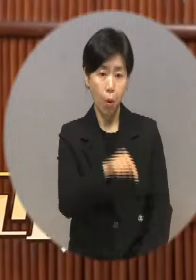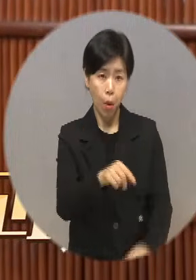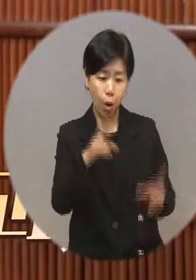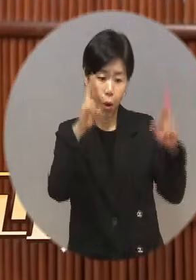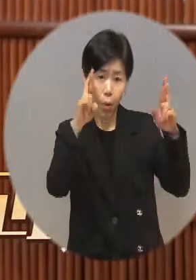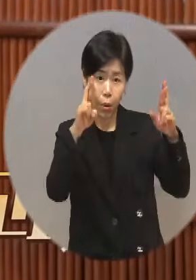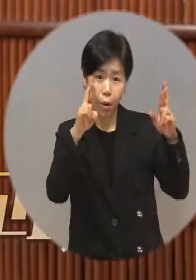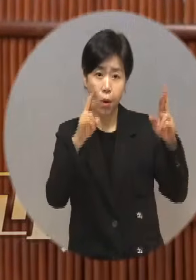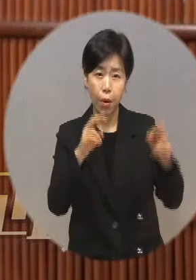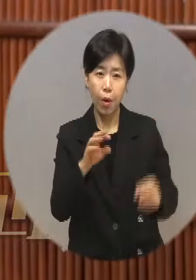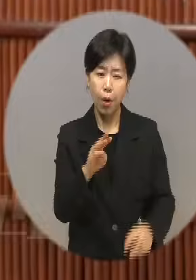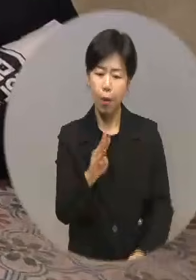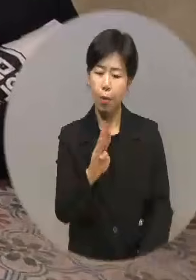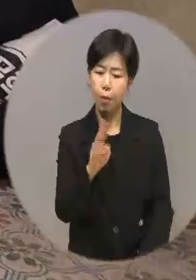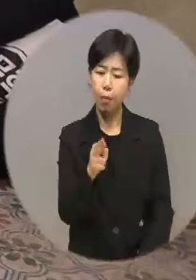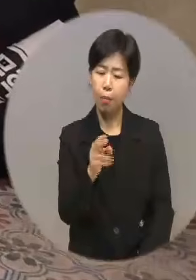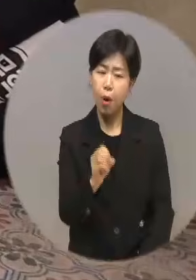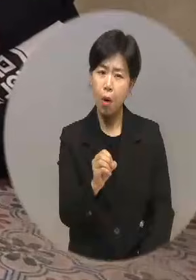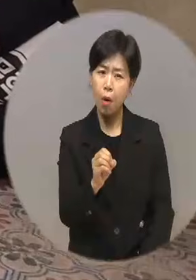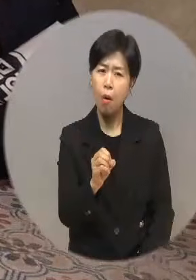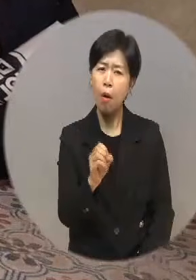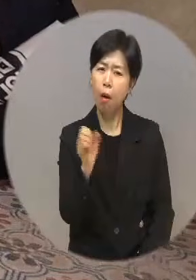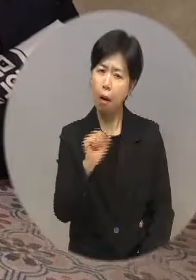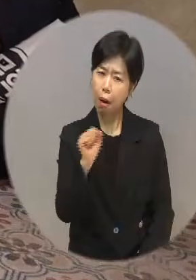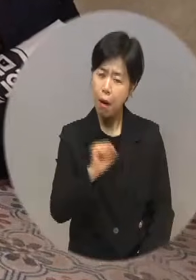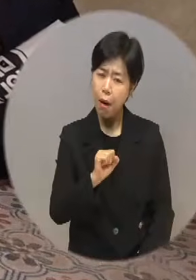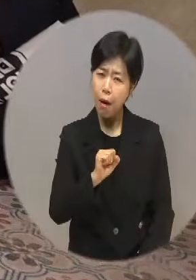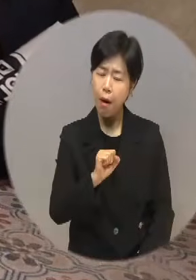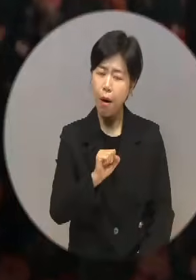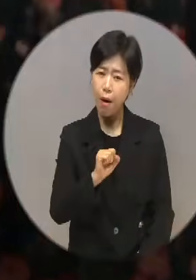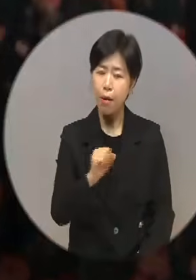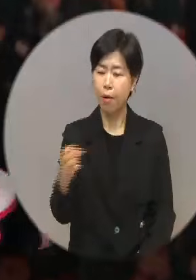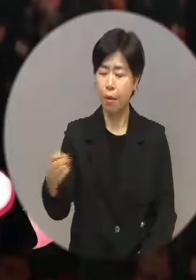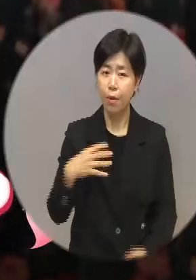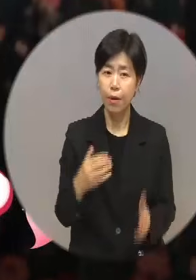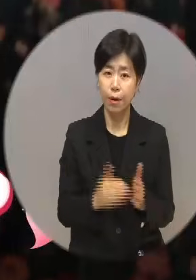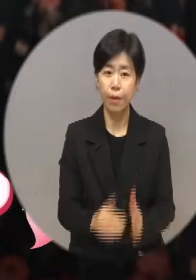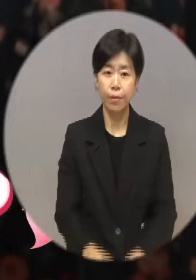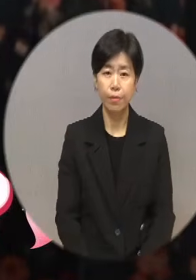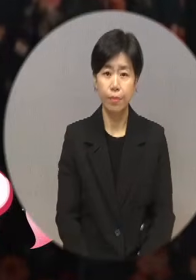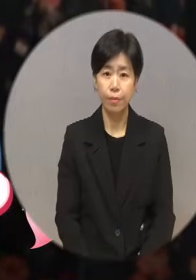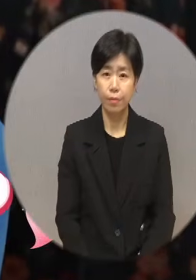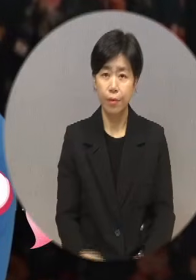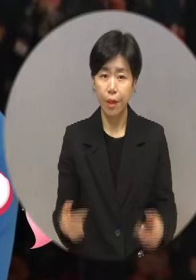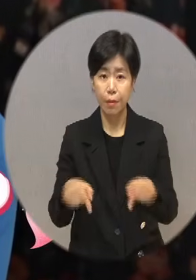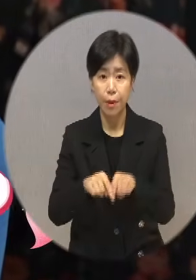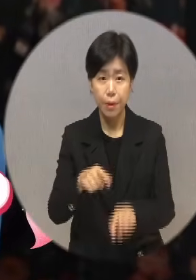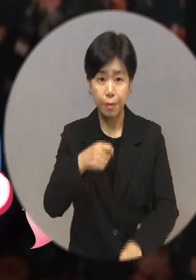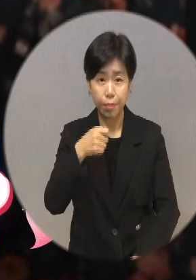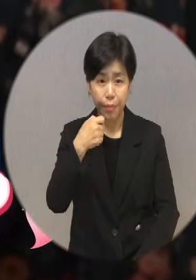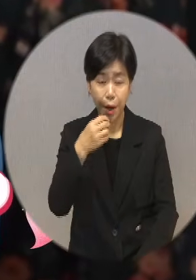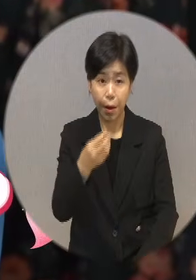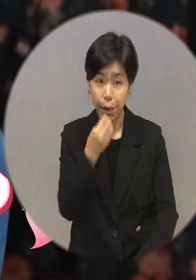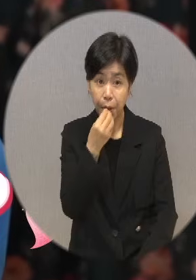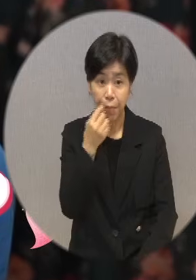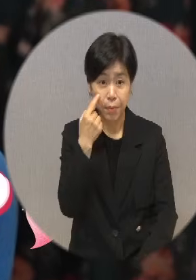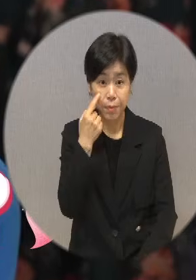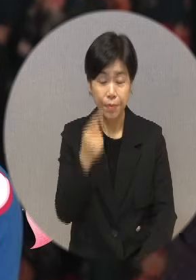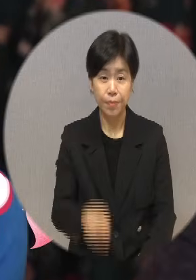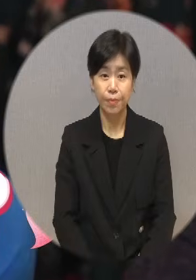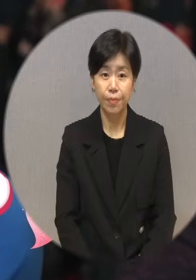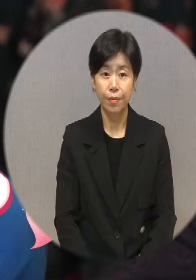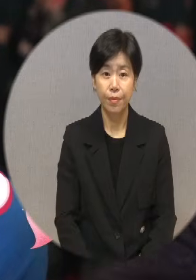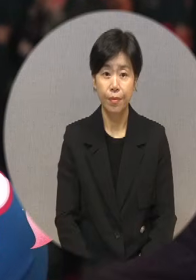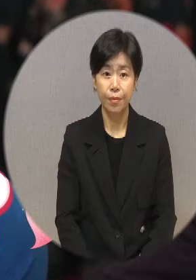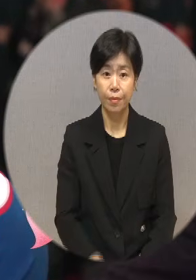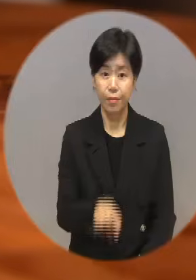고려병이다라고 한 게 바로 약과예요. 그렇구나. 대단하죠. 우리 한번 다 같이 먹어볼까요? 이건 또